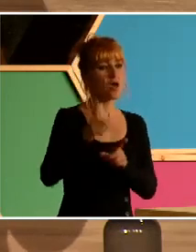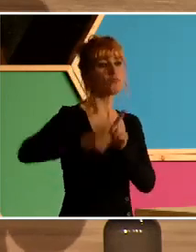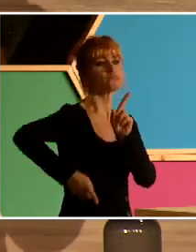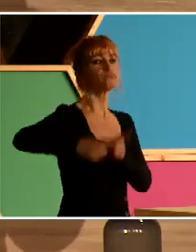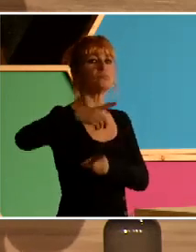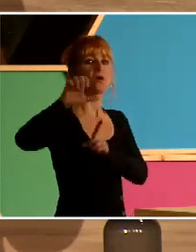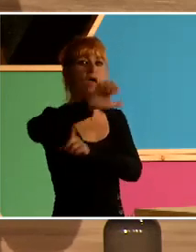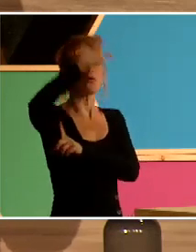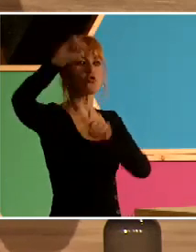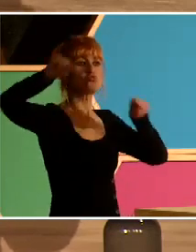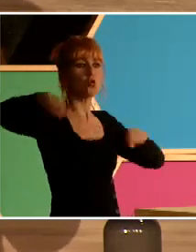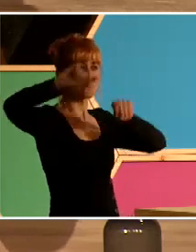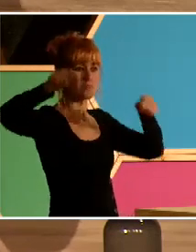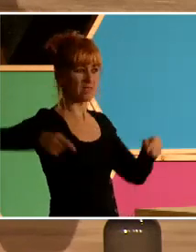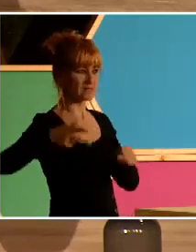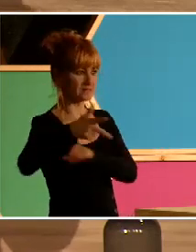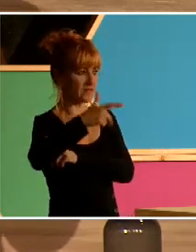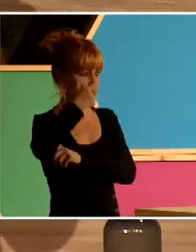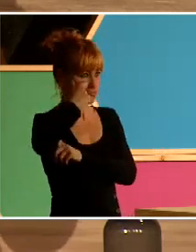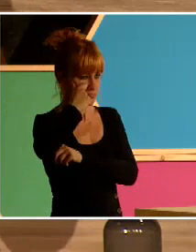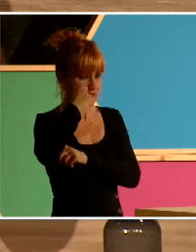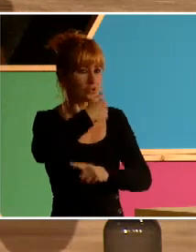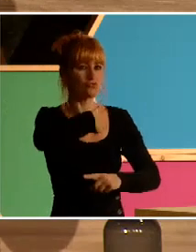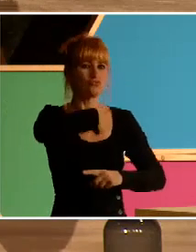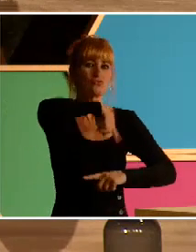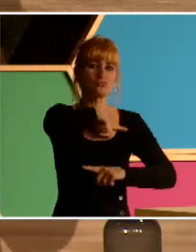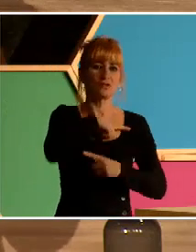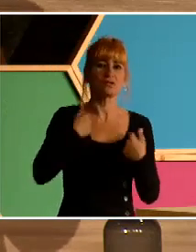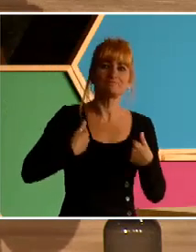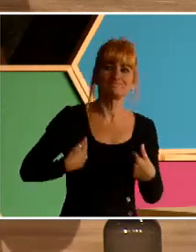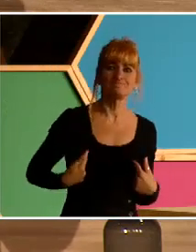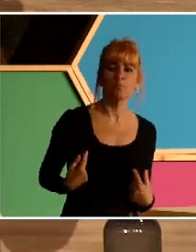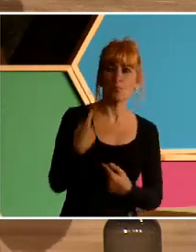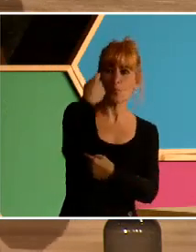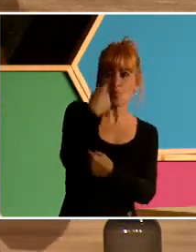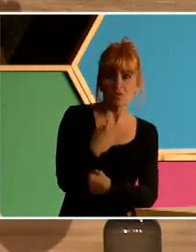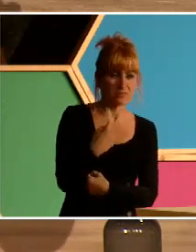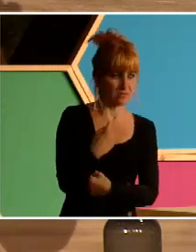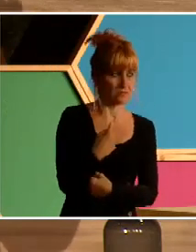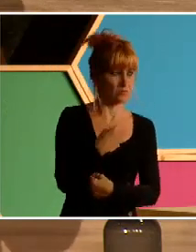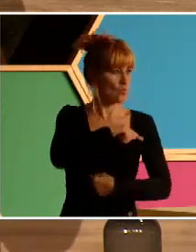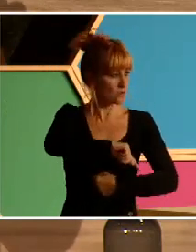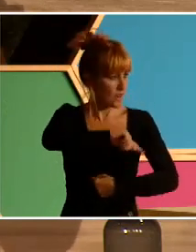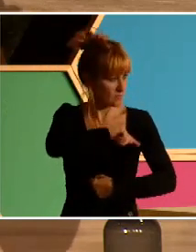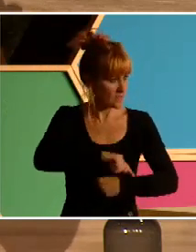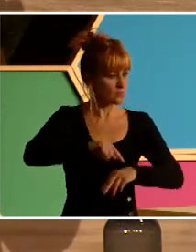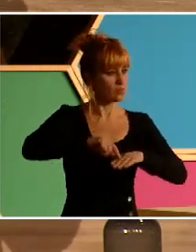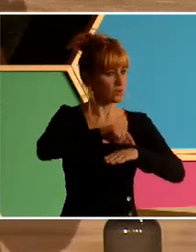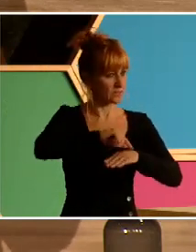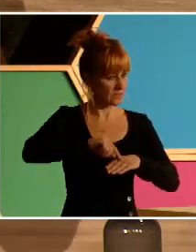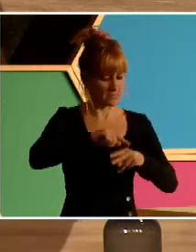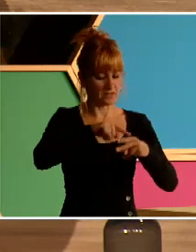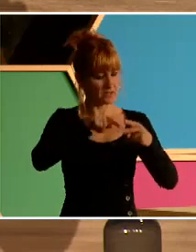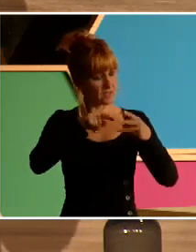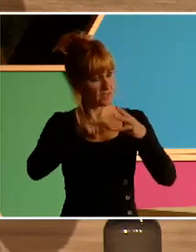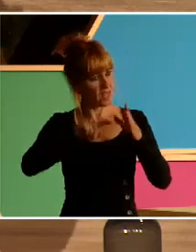dels convenis europeus de drets humans, nosaltres ens veiem obligats, no només moralment, políticament, sinó també legalment, a fer